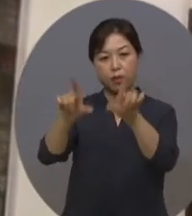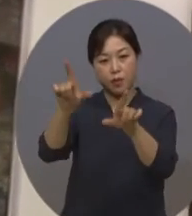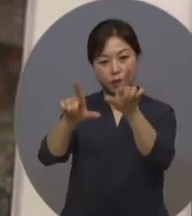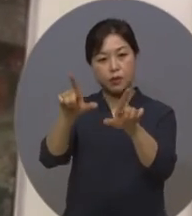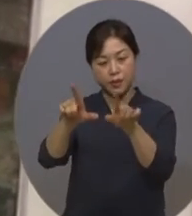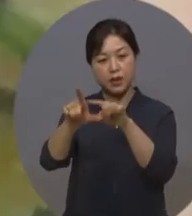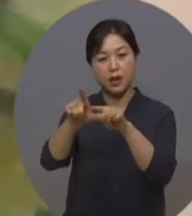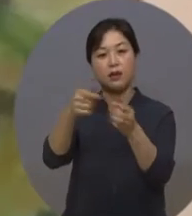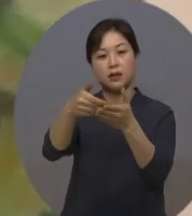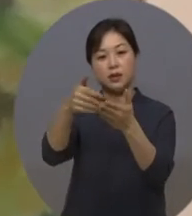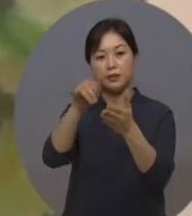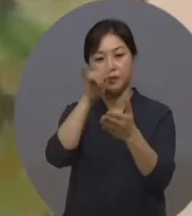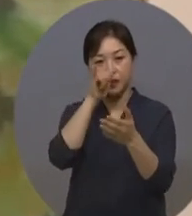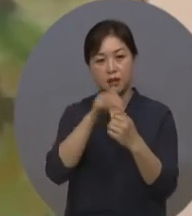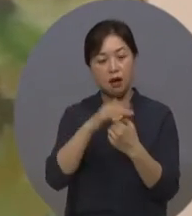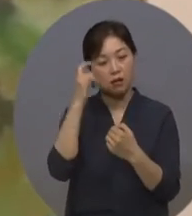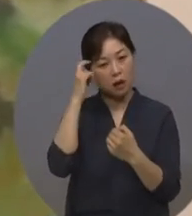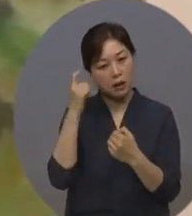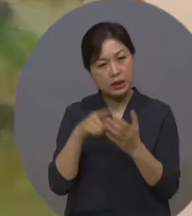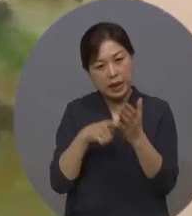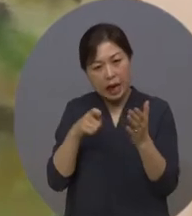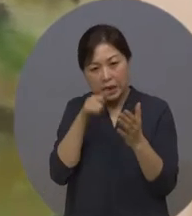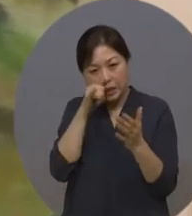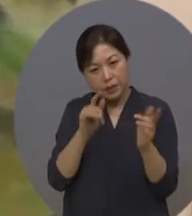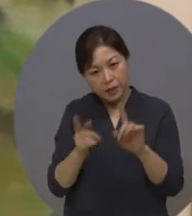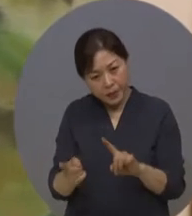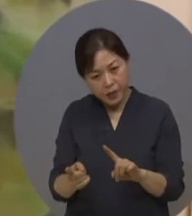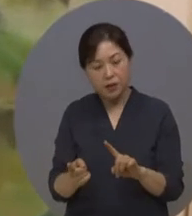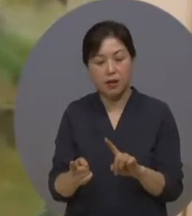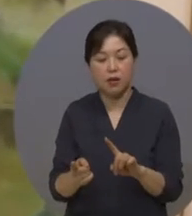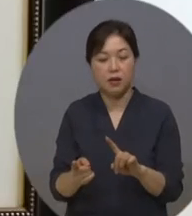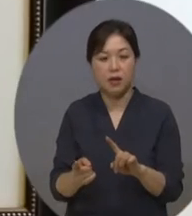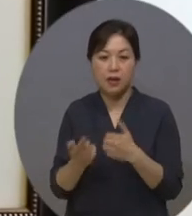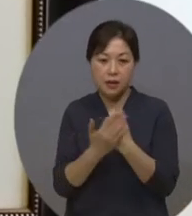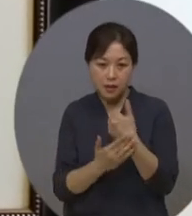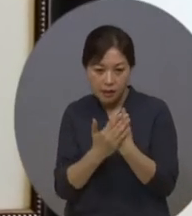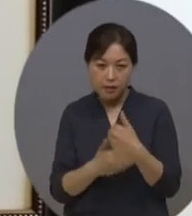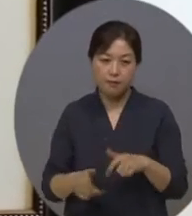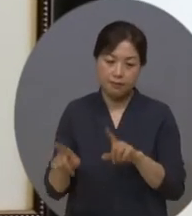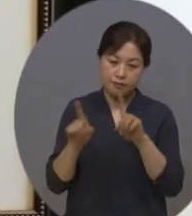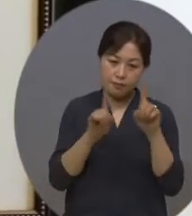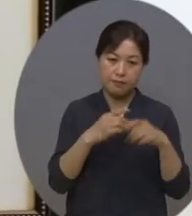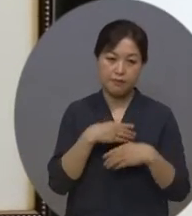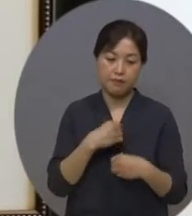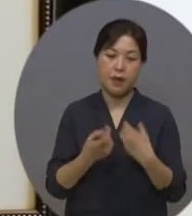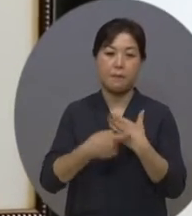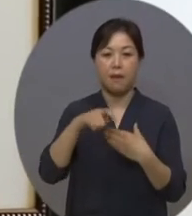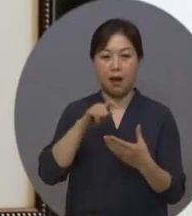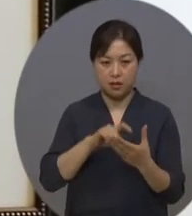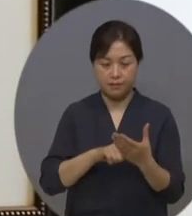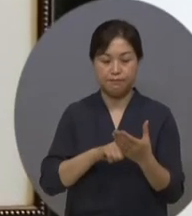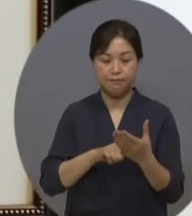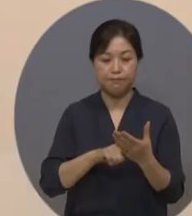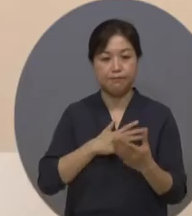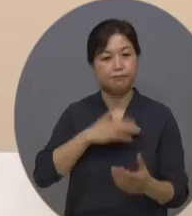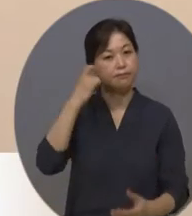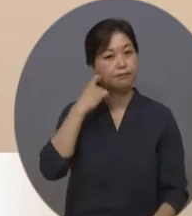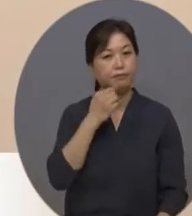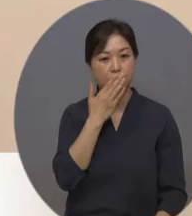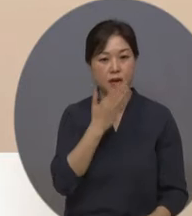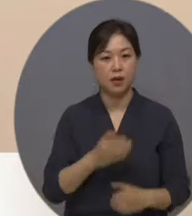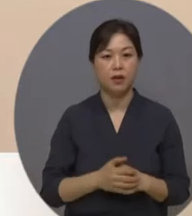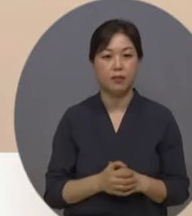작품들은 정신적 빈곤으로 지친 일상을 따뜻한 메시지로 평안한 마음을 전해주고 있습니다 5